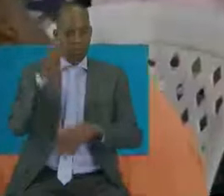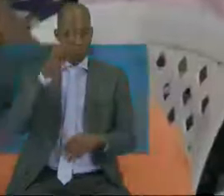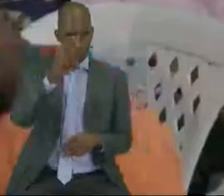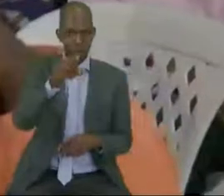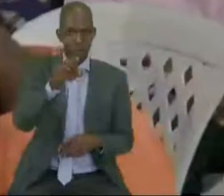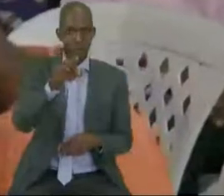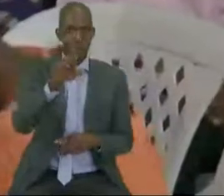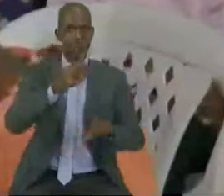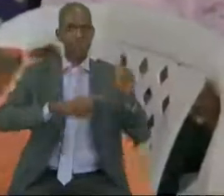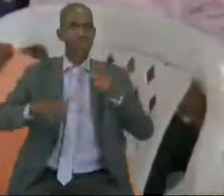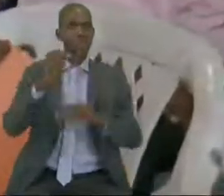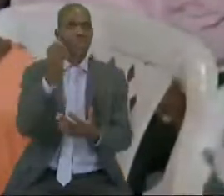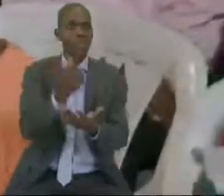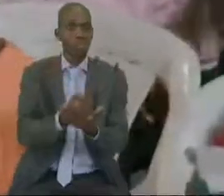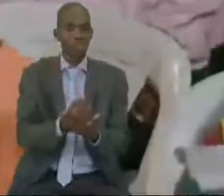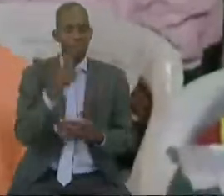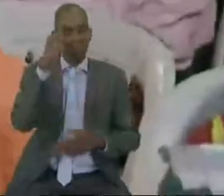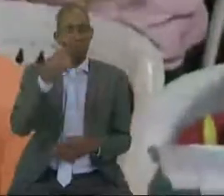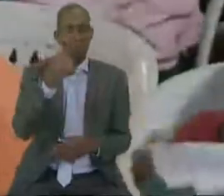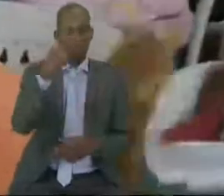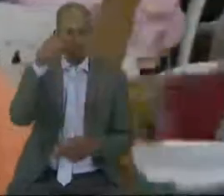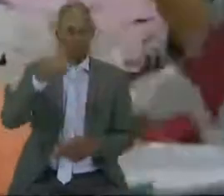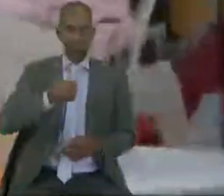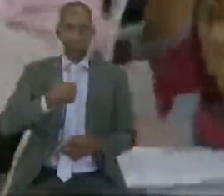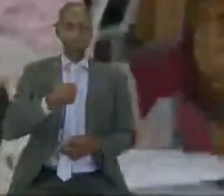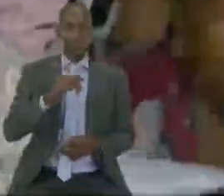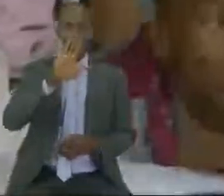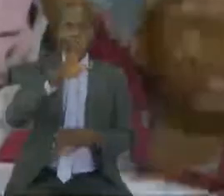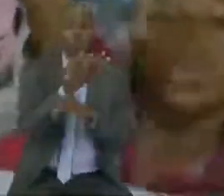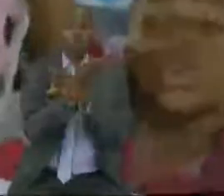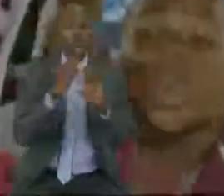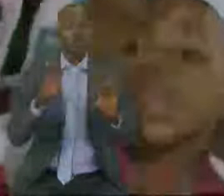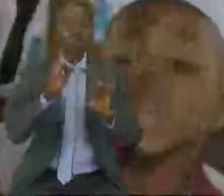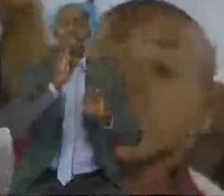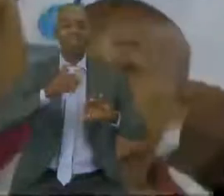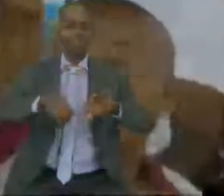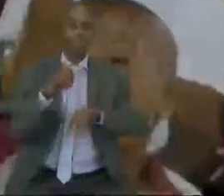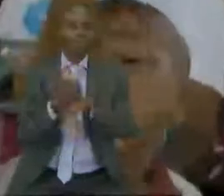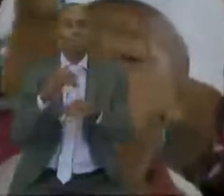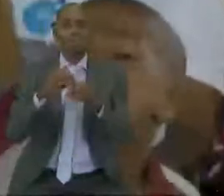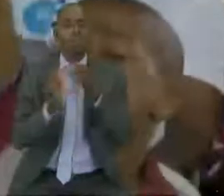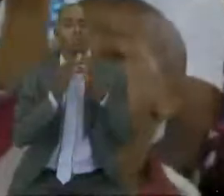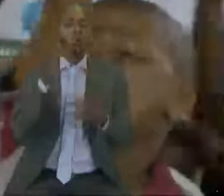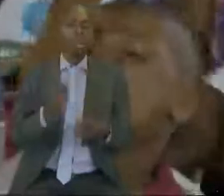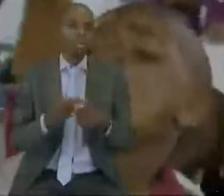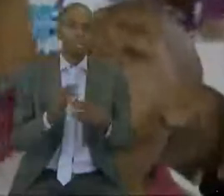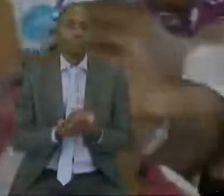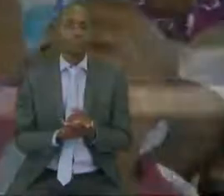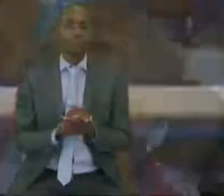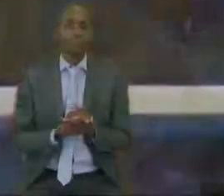toi. Où es-tu là-bas? Ta liberté est déjà réglée au nom de